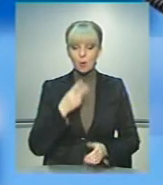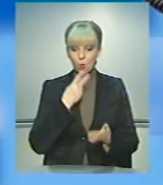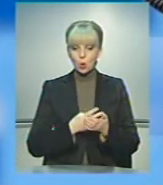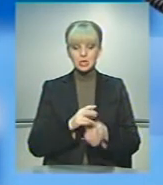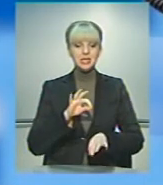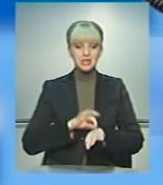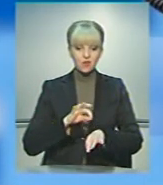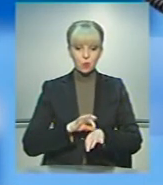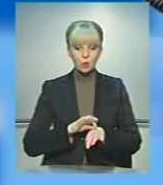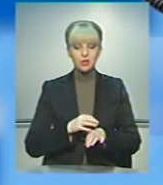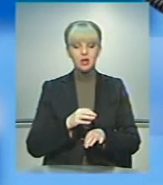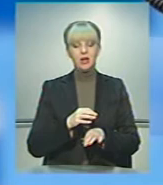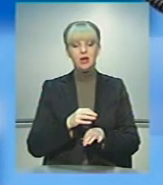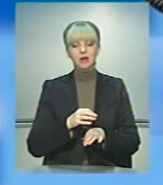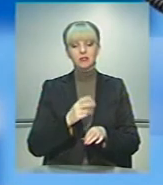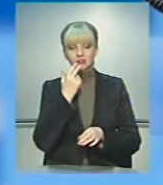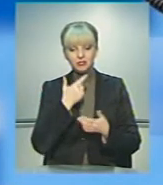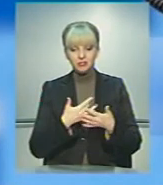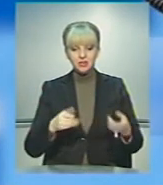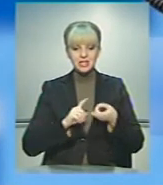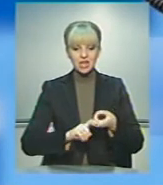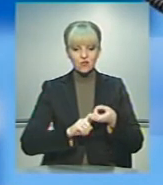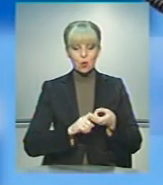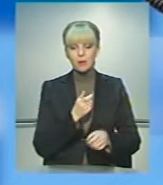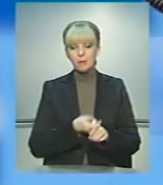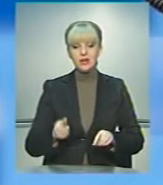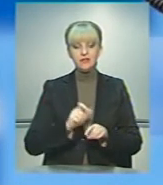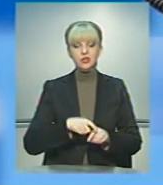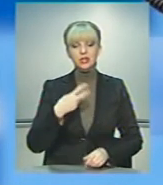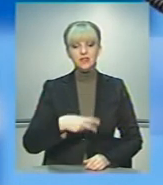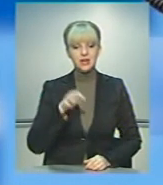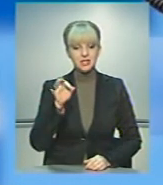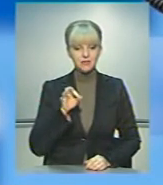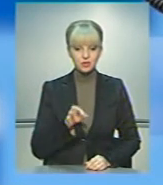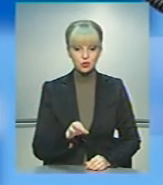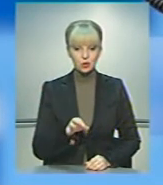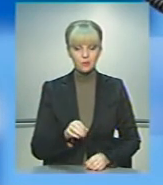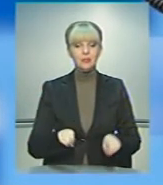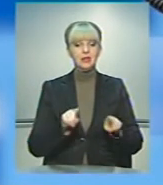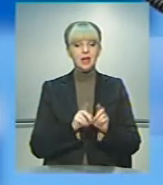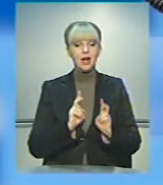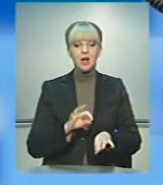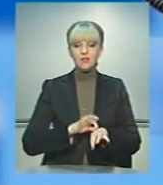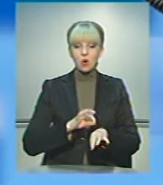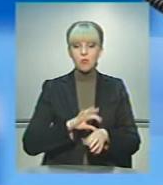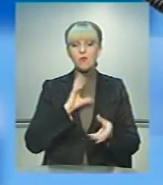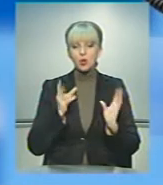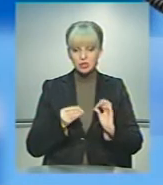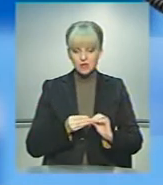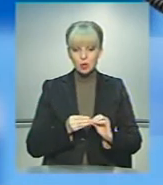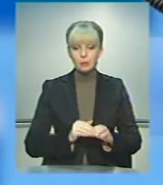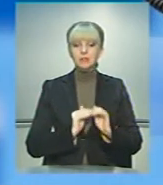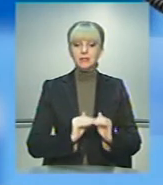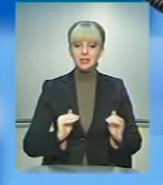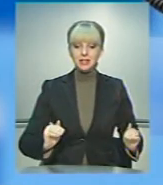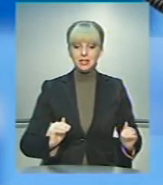показник захворюваності гострими респіраторними захворюваннями перевищує 20%. Так як хворіють в основному